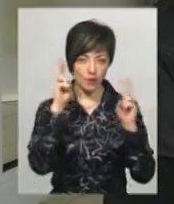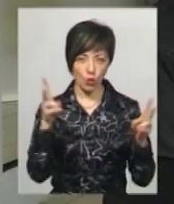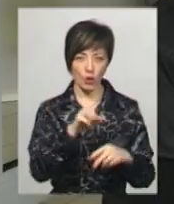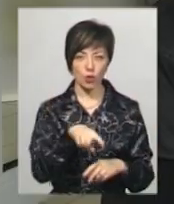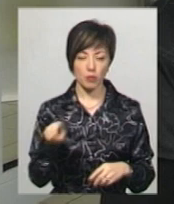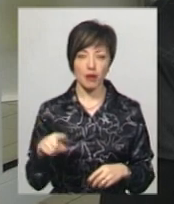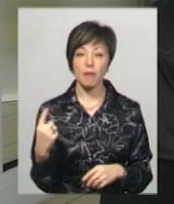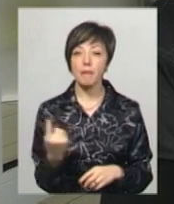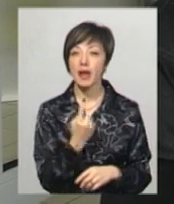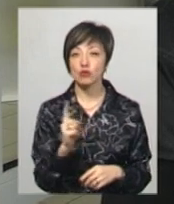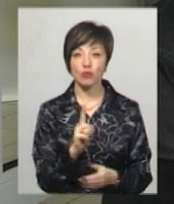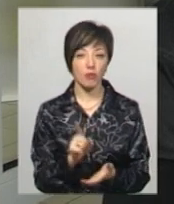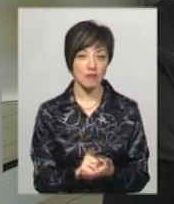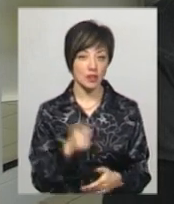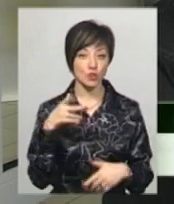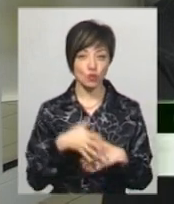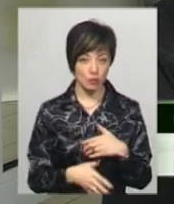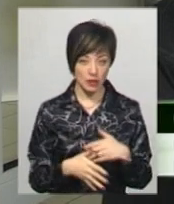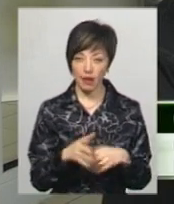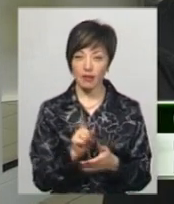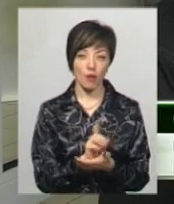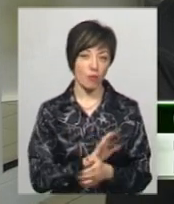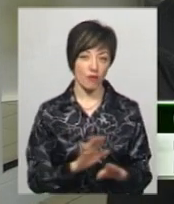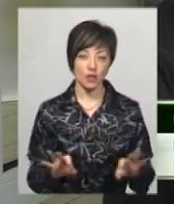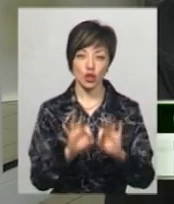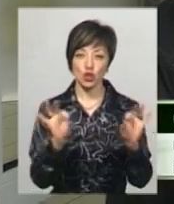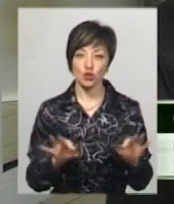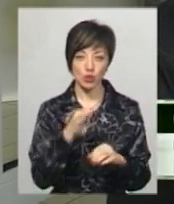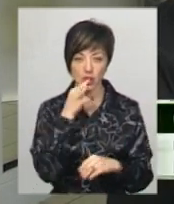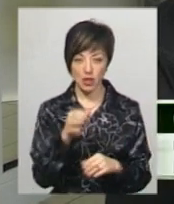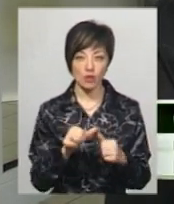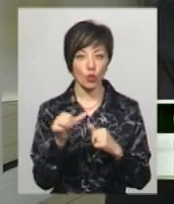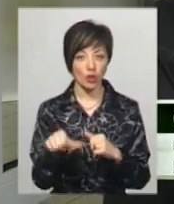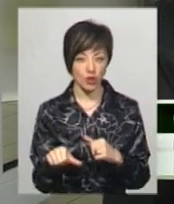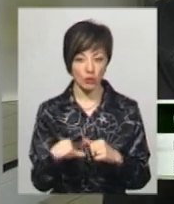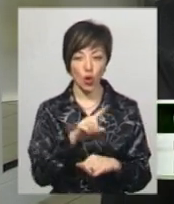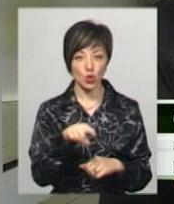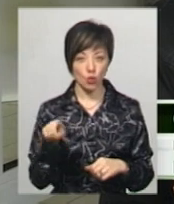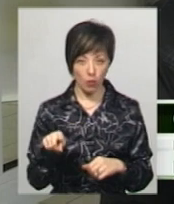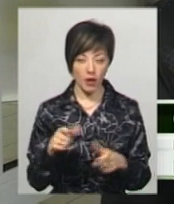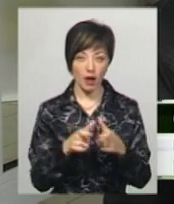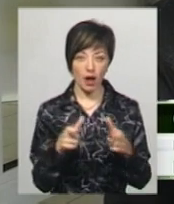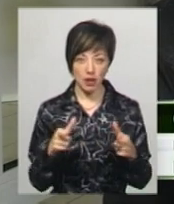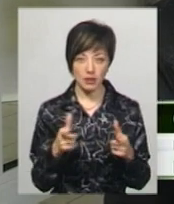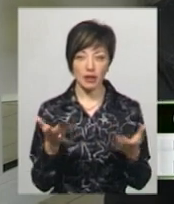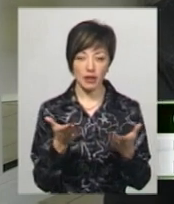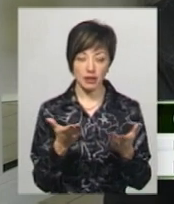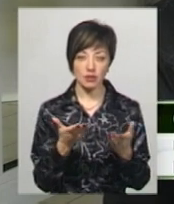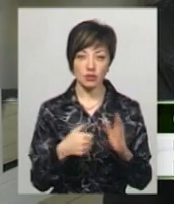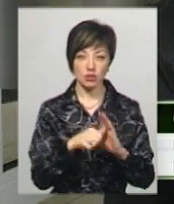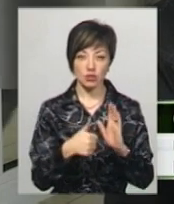номерів. Перше, що вона повинна зрозуміти, вона не повинна нічого сказати, окрім номеру карти, який